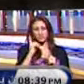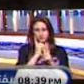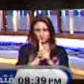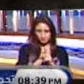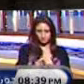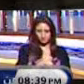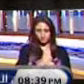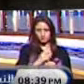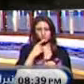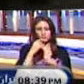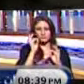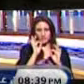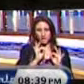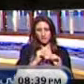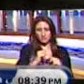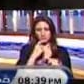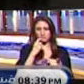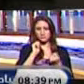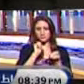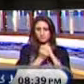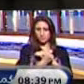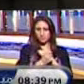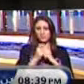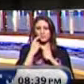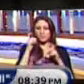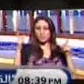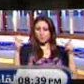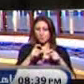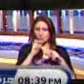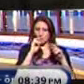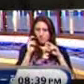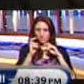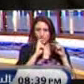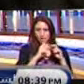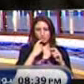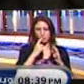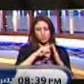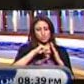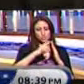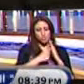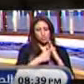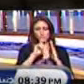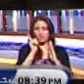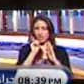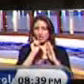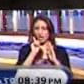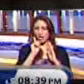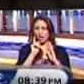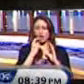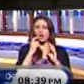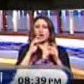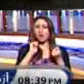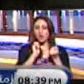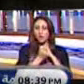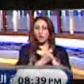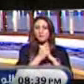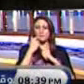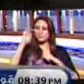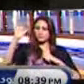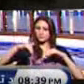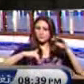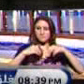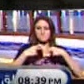الرئاسة إن الحكومة هتتغير ولا مش هتتغير، ولا تشترط الجبهة إن الحكومة يتم تغييرها، ولكن